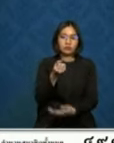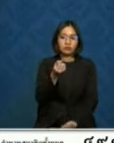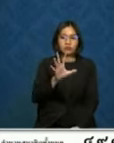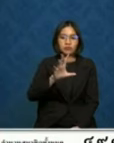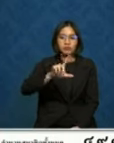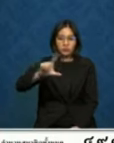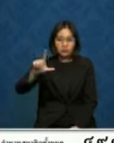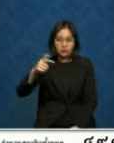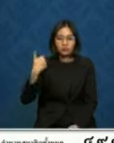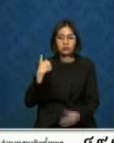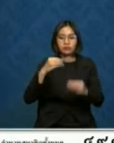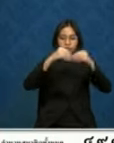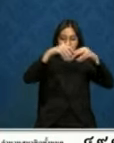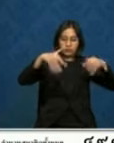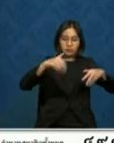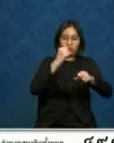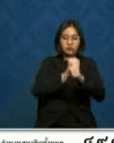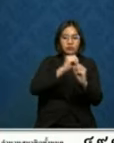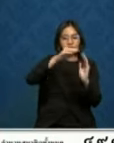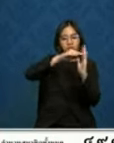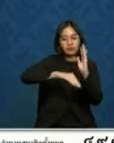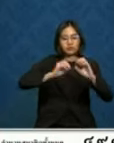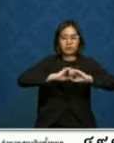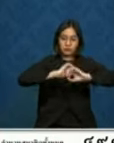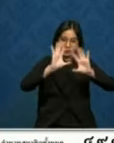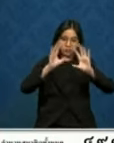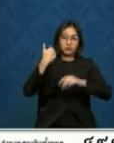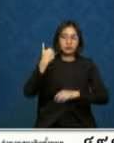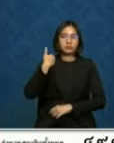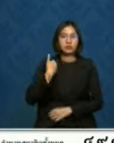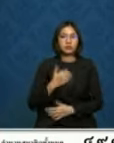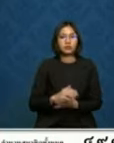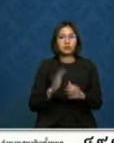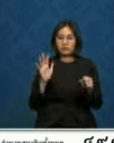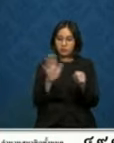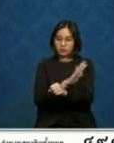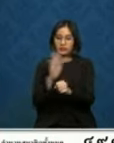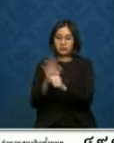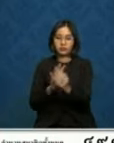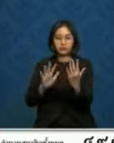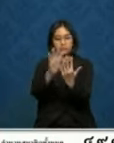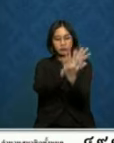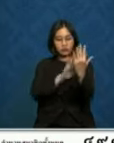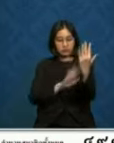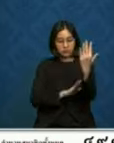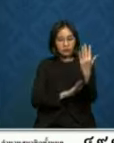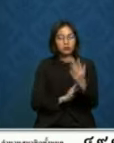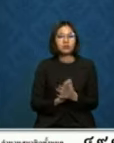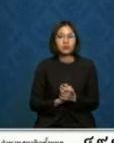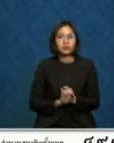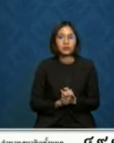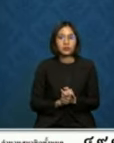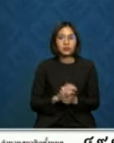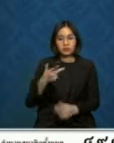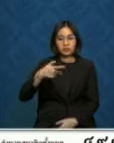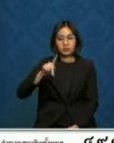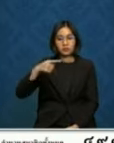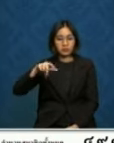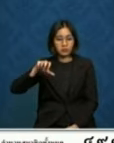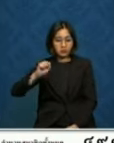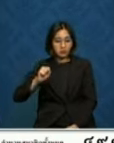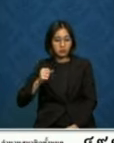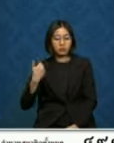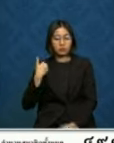าทและมีโครงสร้างการดำเนินงานที่ชัดเจนครอบคลุมทุกพื้นที่ดังนั้นจึงไม่จำเป็นครับที่ปปส.จะ